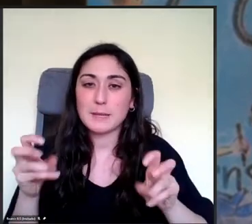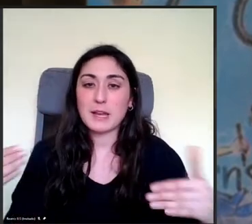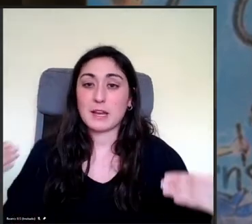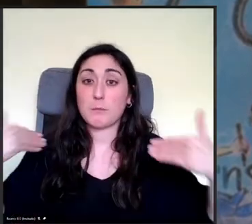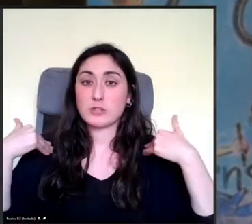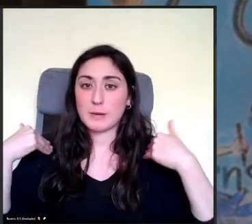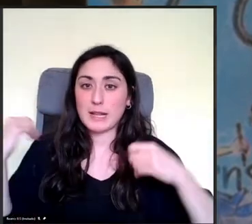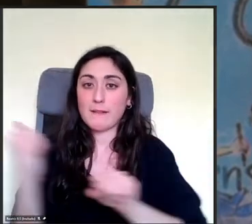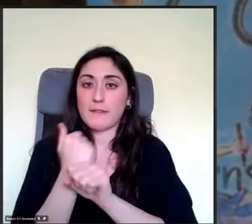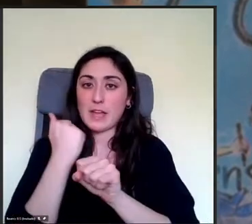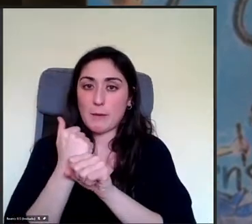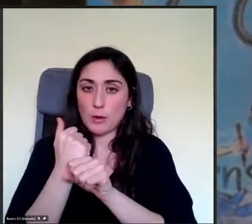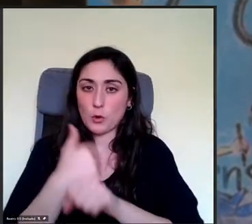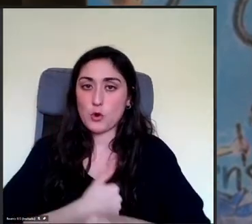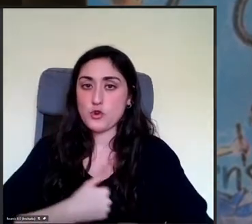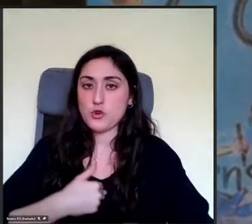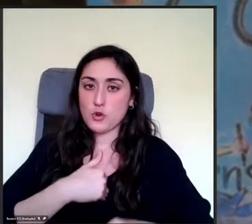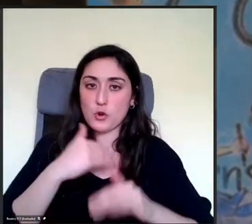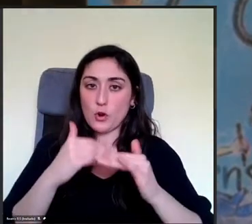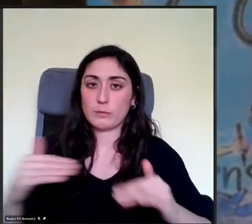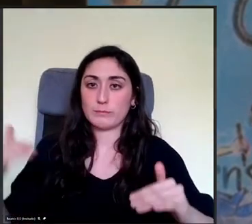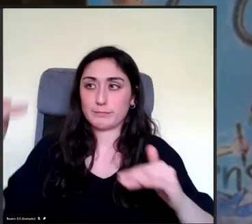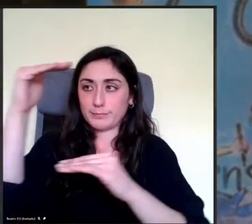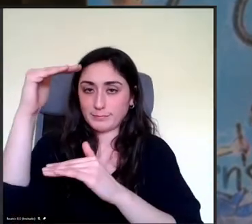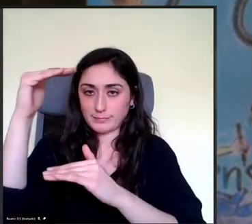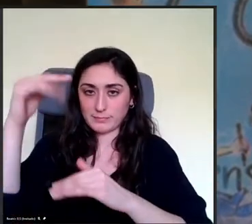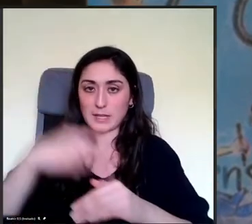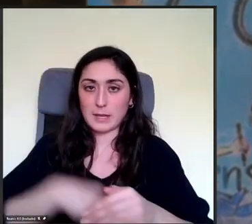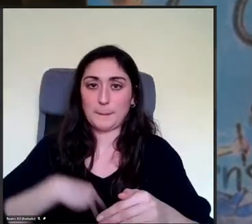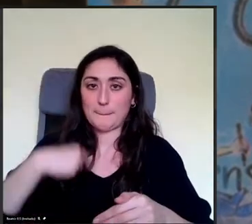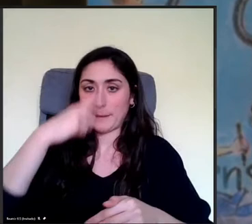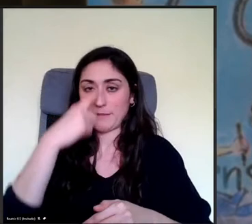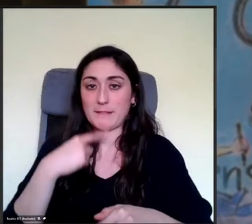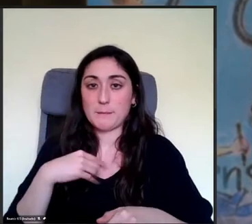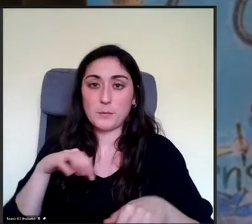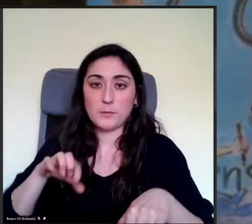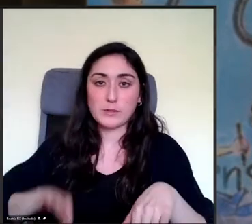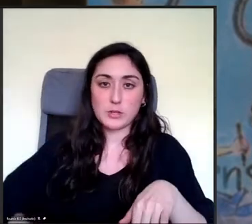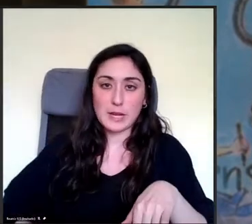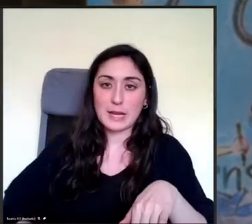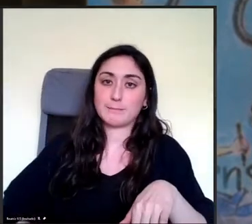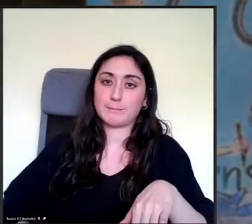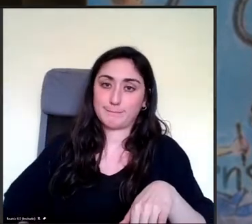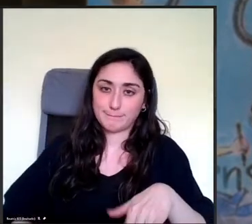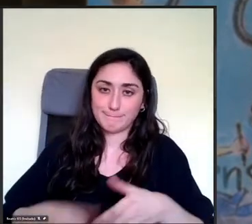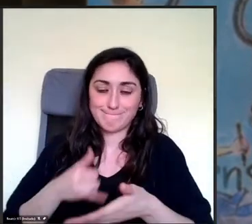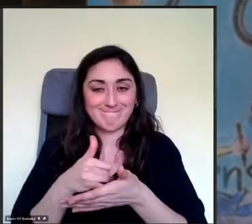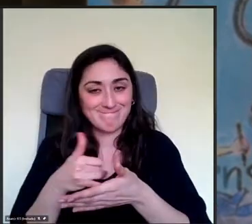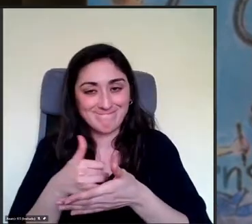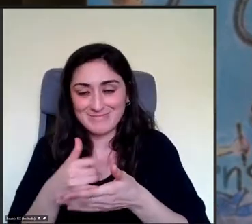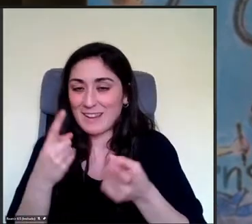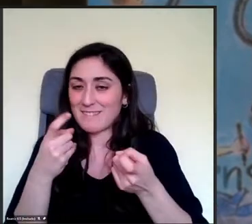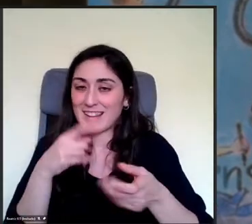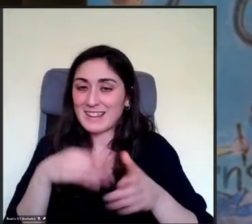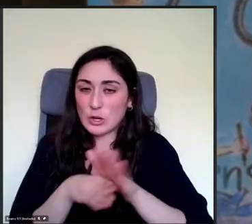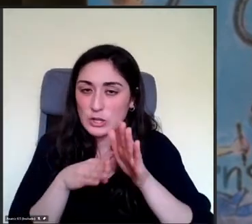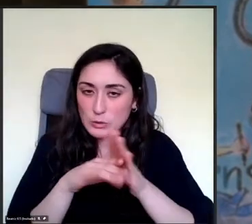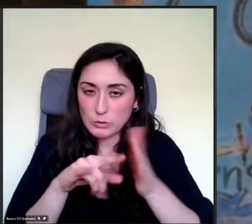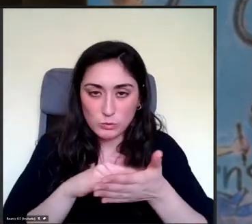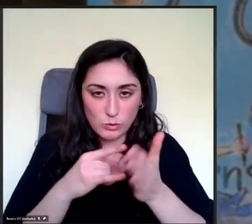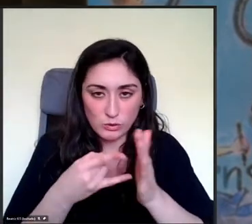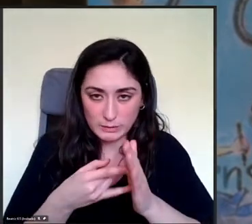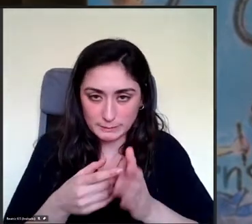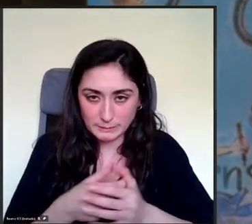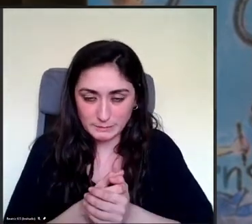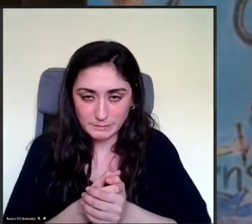de càrrecs o de perfils professionals. Aquest tema encara no està resolt. I la llosa